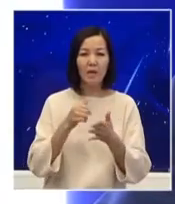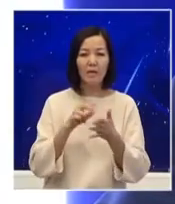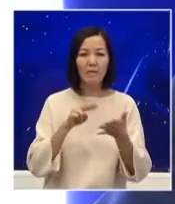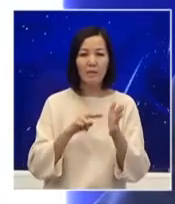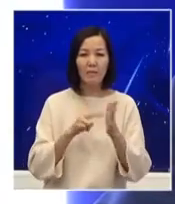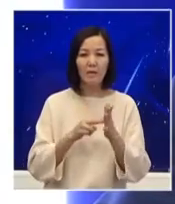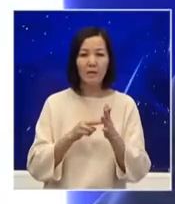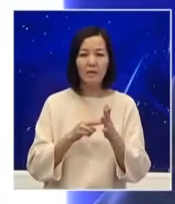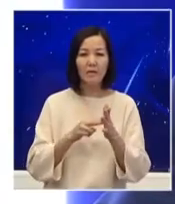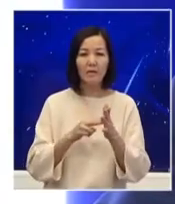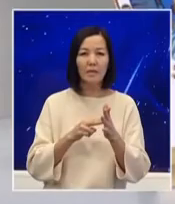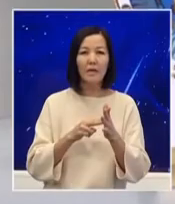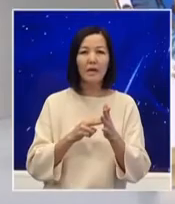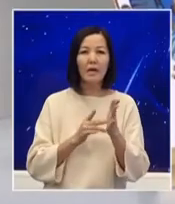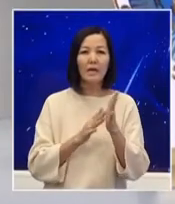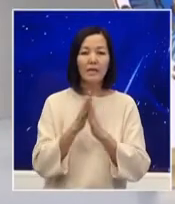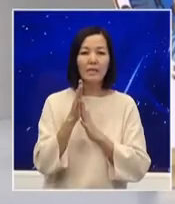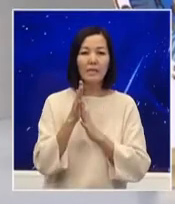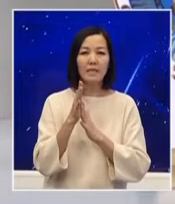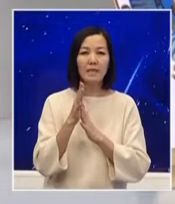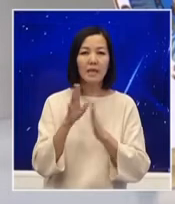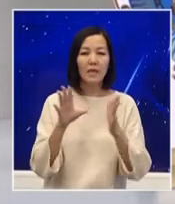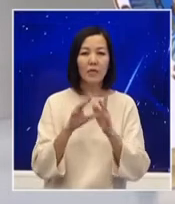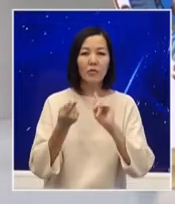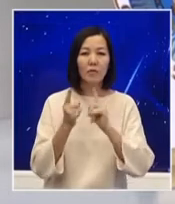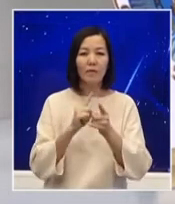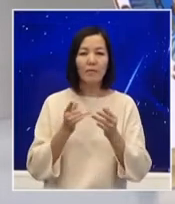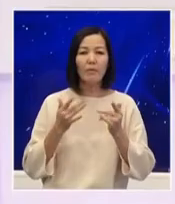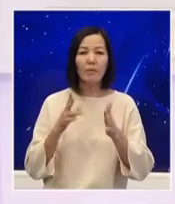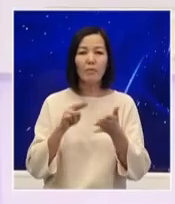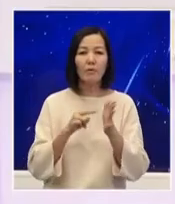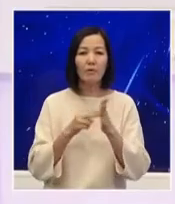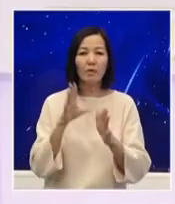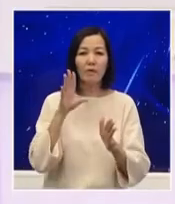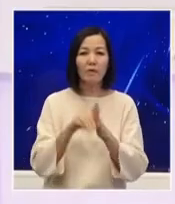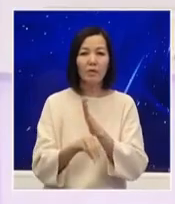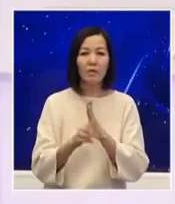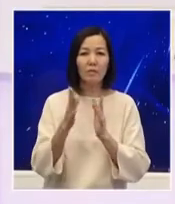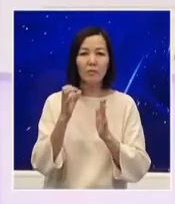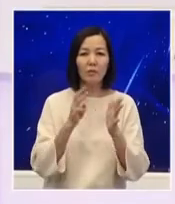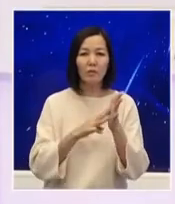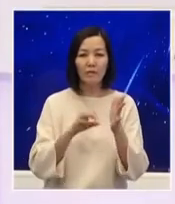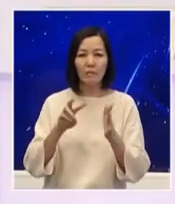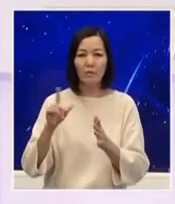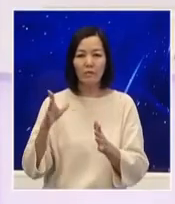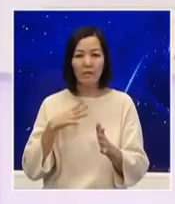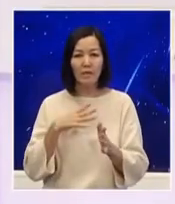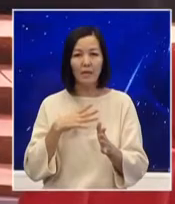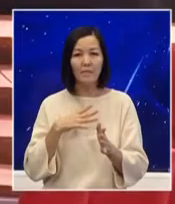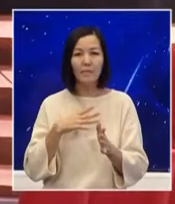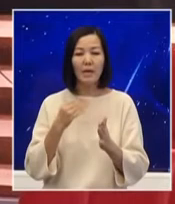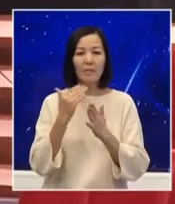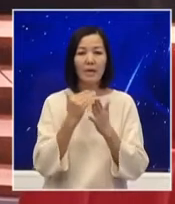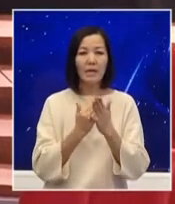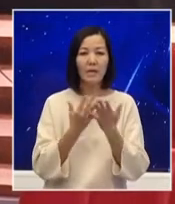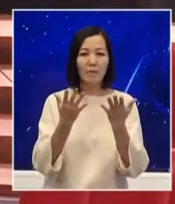пунктов и оросительных сетей. Переход в электронный формат потребовал бюджетных вложений на сумму 509 миллионов тенге. Преимущество